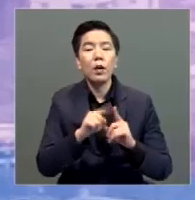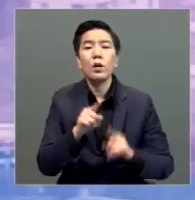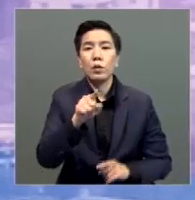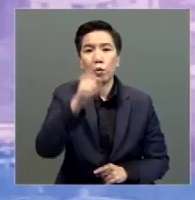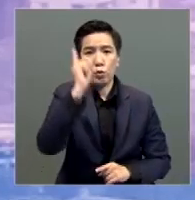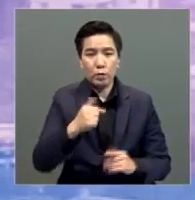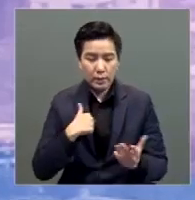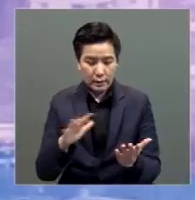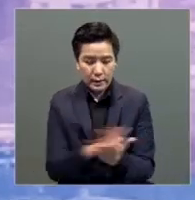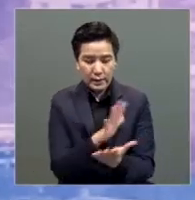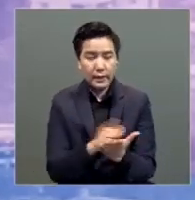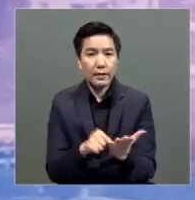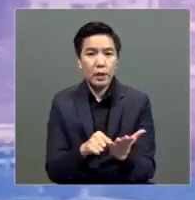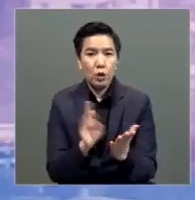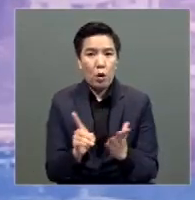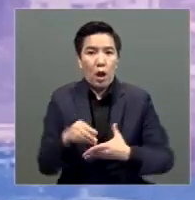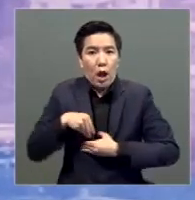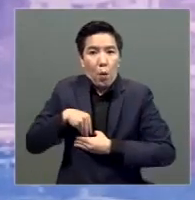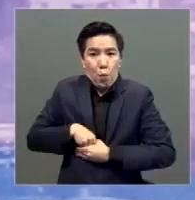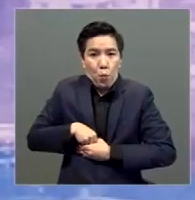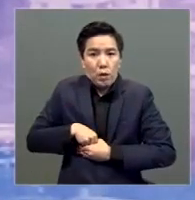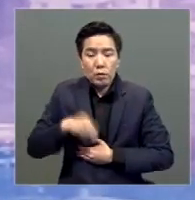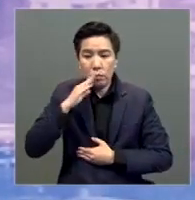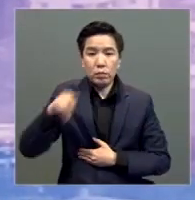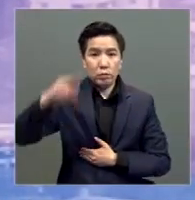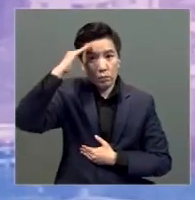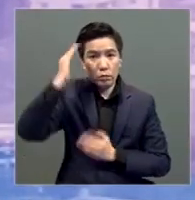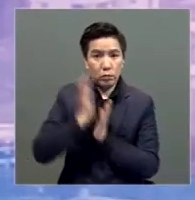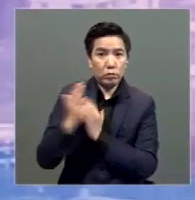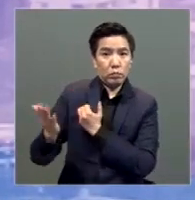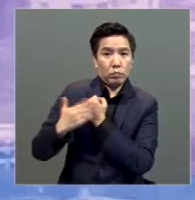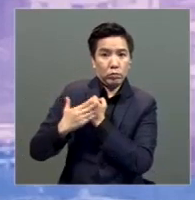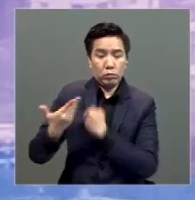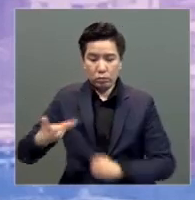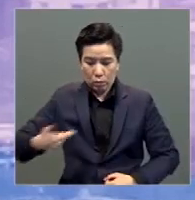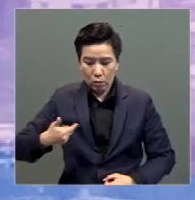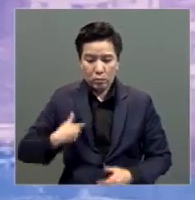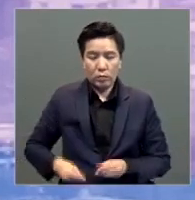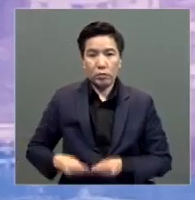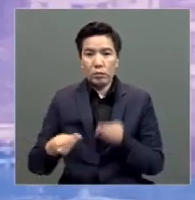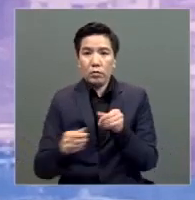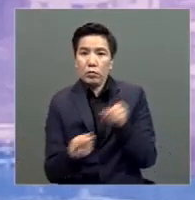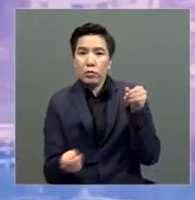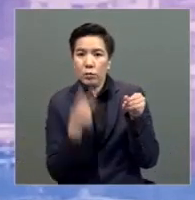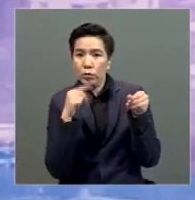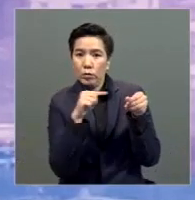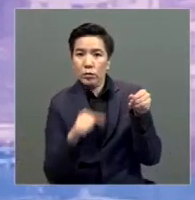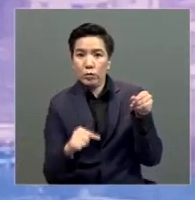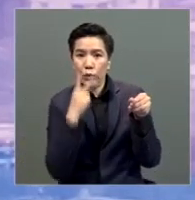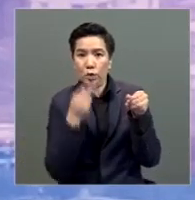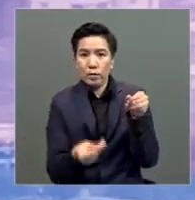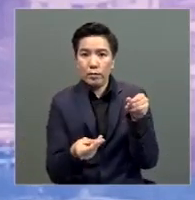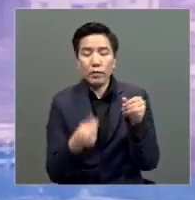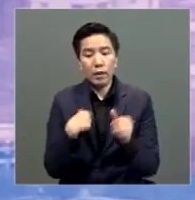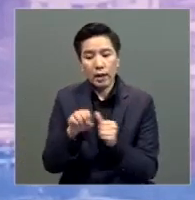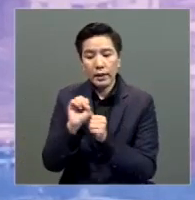ต้องมีเอกสารติดตัวไปเมื่อเจ้าหน้าที่เขาตรวจพบเขาขอดูท่านต้องให้เขาดูได้ค